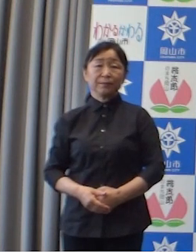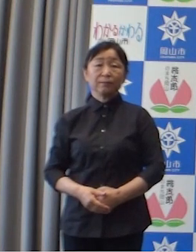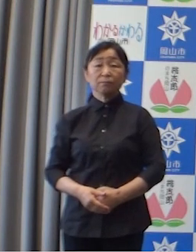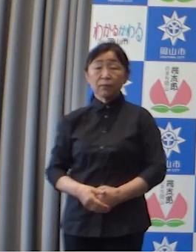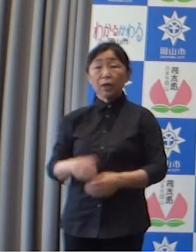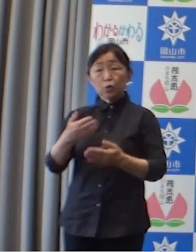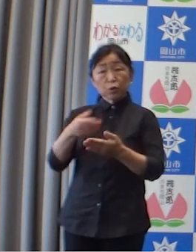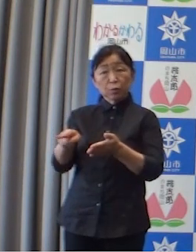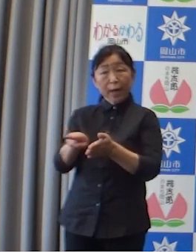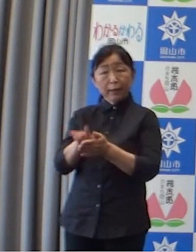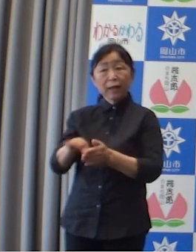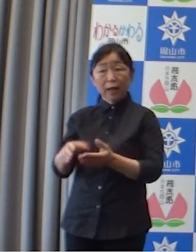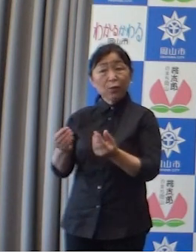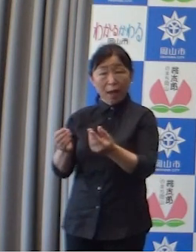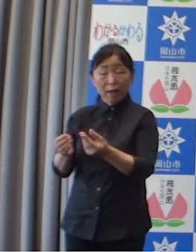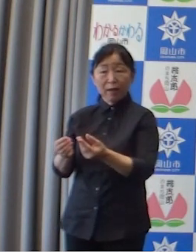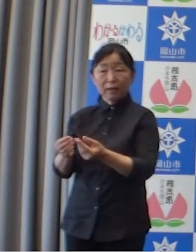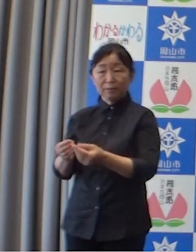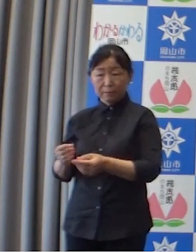食事も入ってたよな。